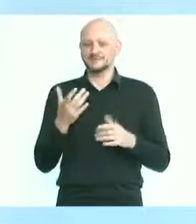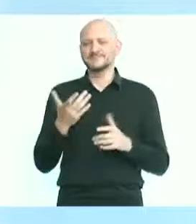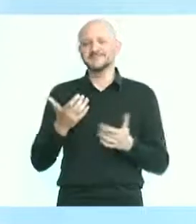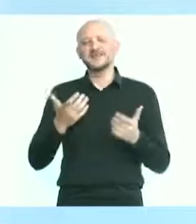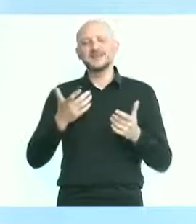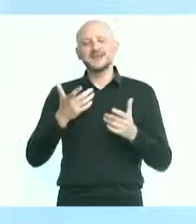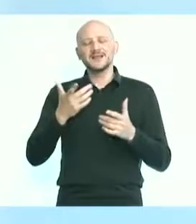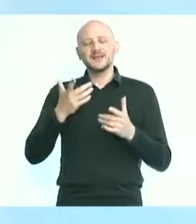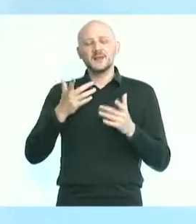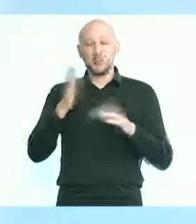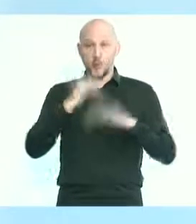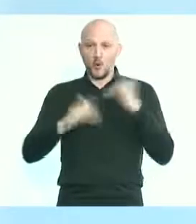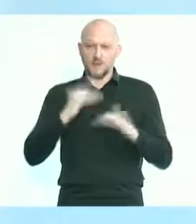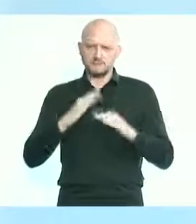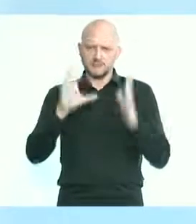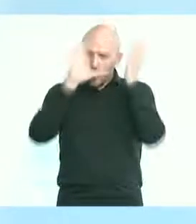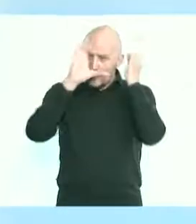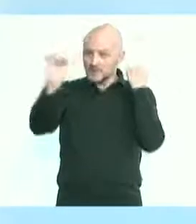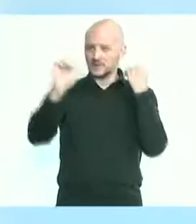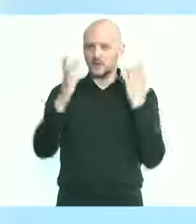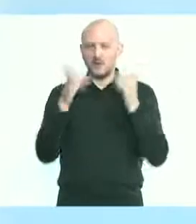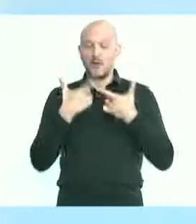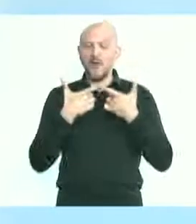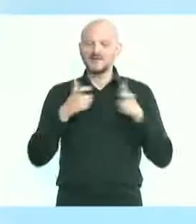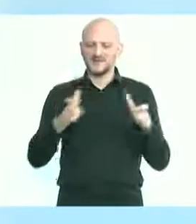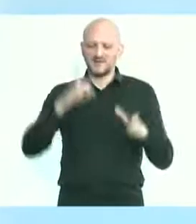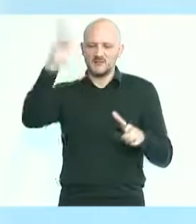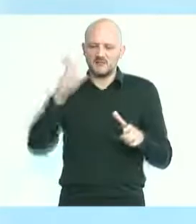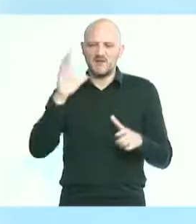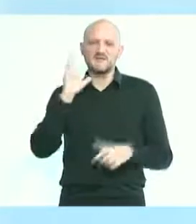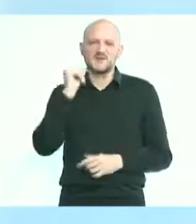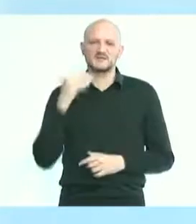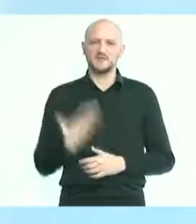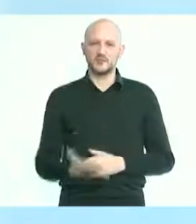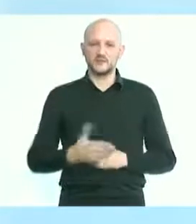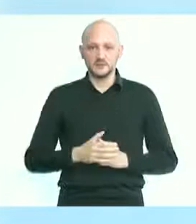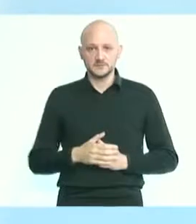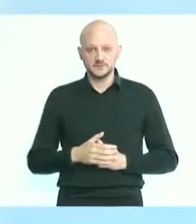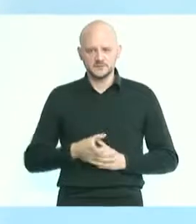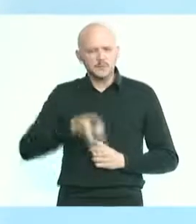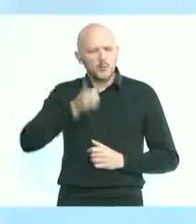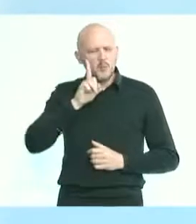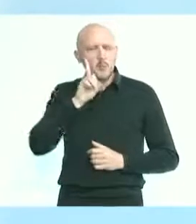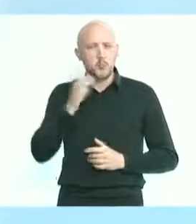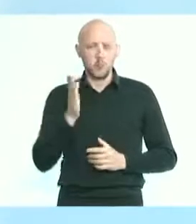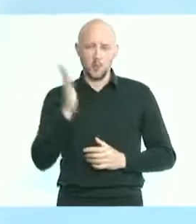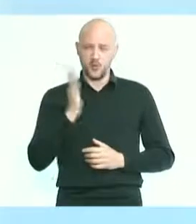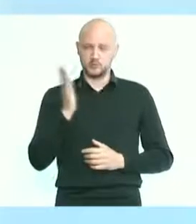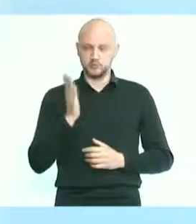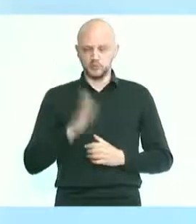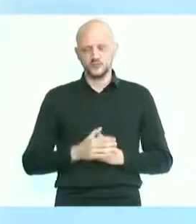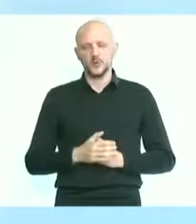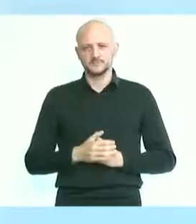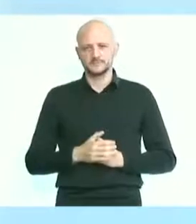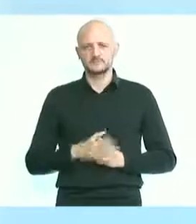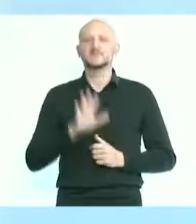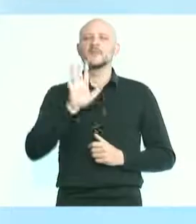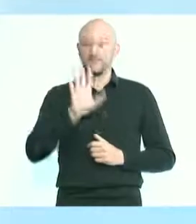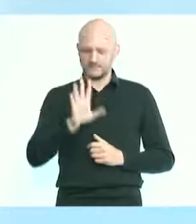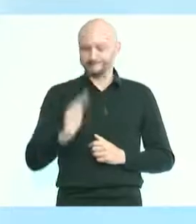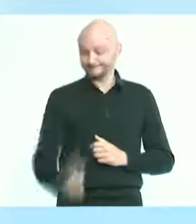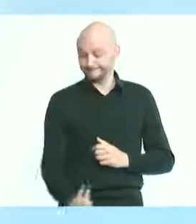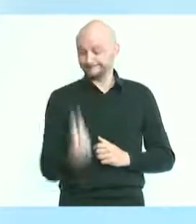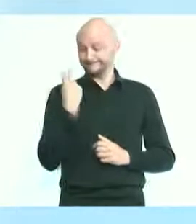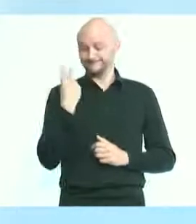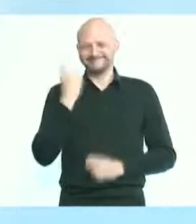collègue Sarah El Haïry. Pourquoi avons-nous besoin d'un tel dispositif ? Il faut remonter un peu en arrière pour le comprendre et